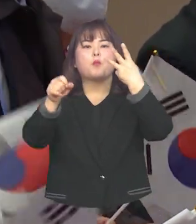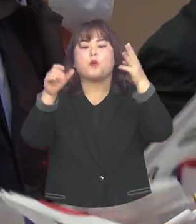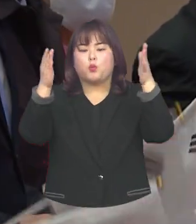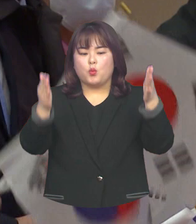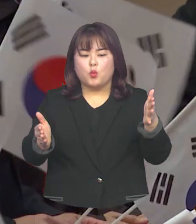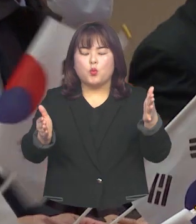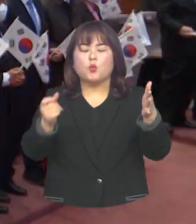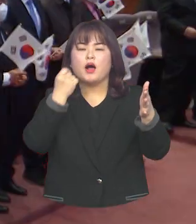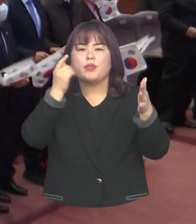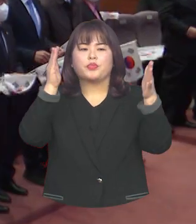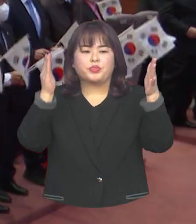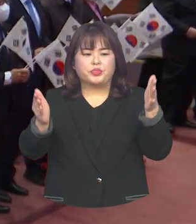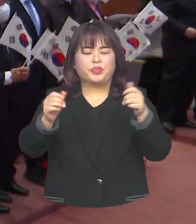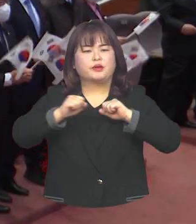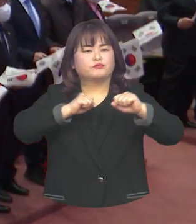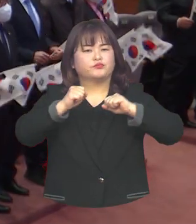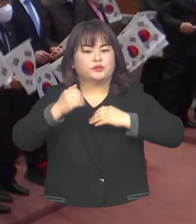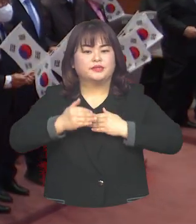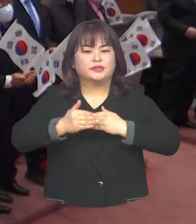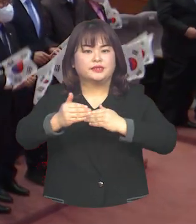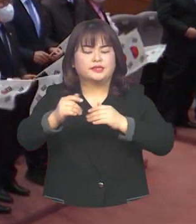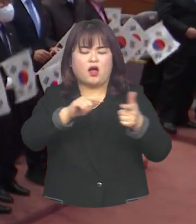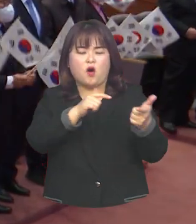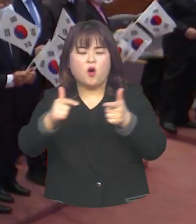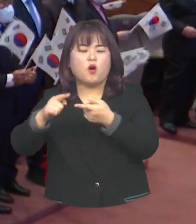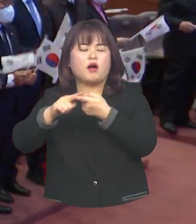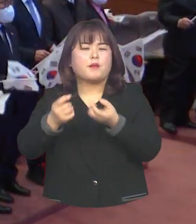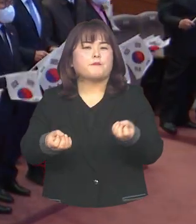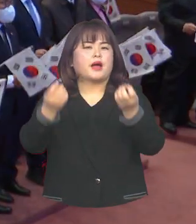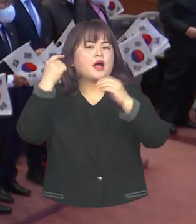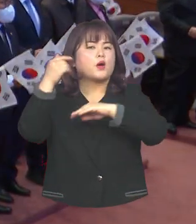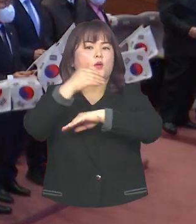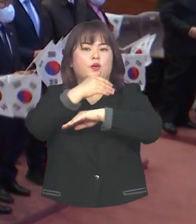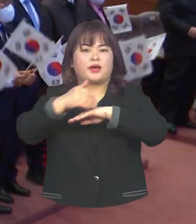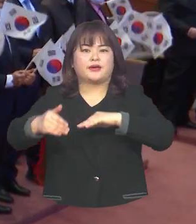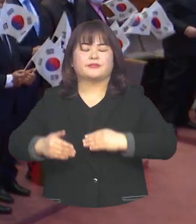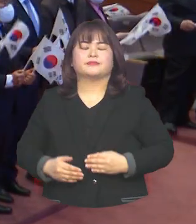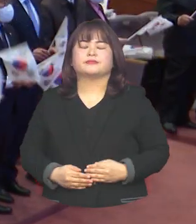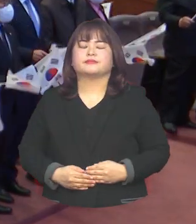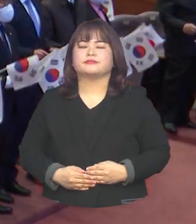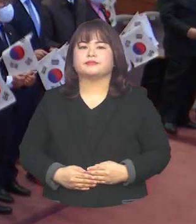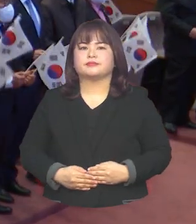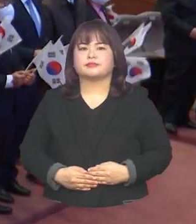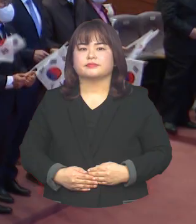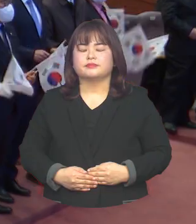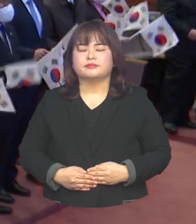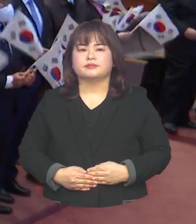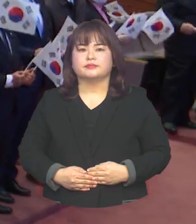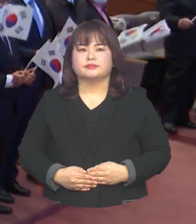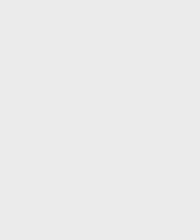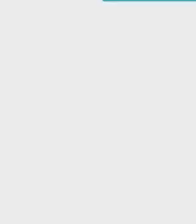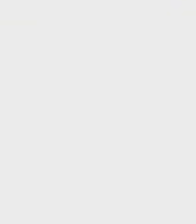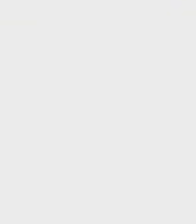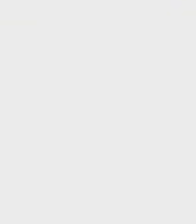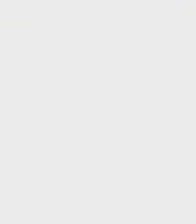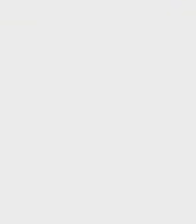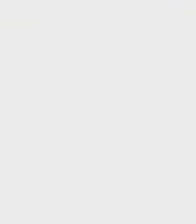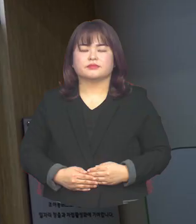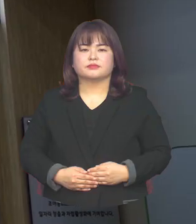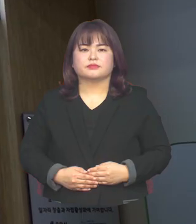달 동안 용인 만세운동의 발자취를 기념하는 다양한 행사를 개최할 계획입니다.